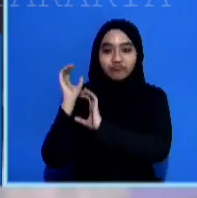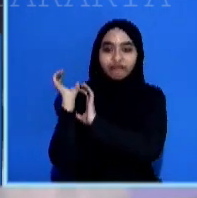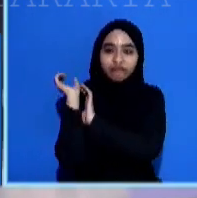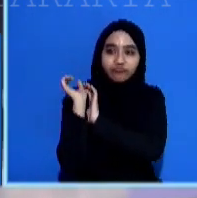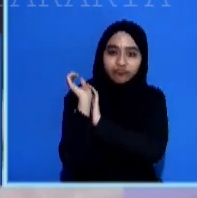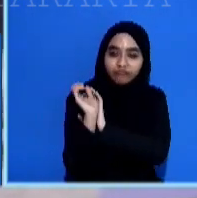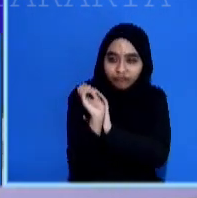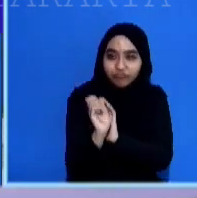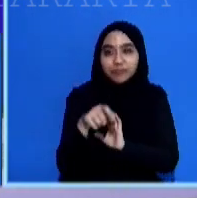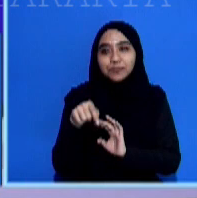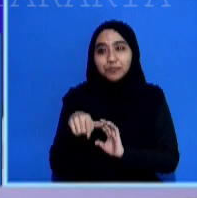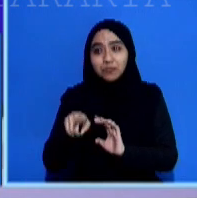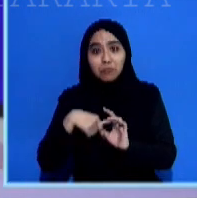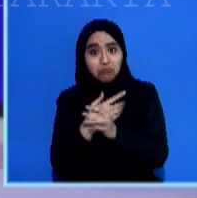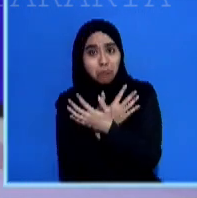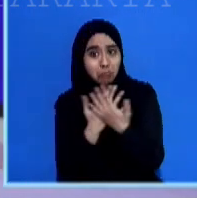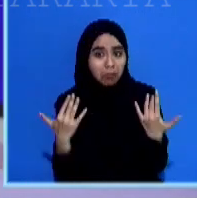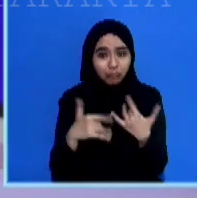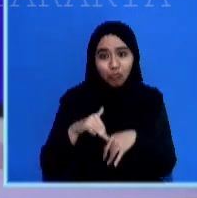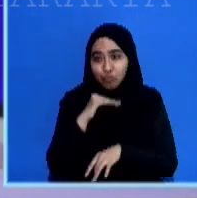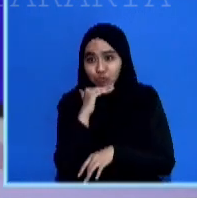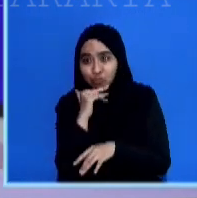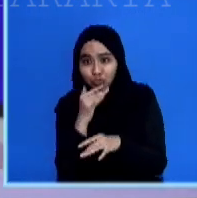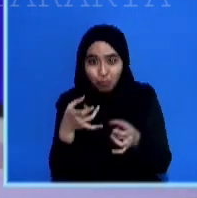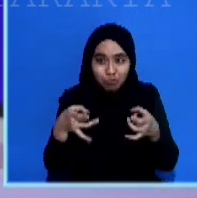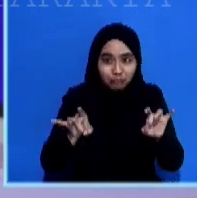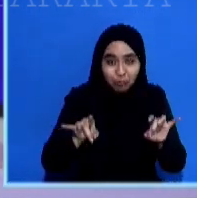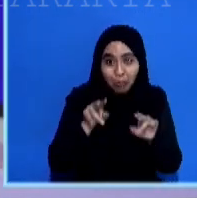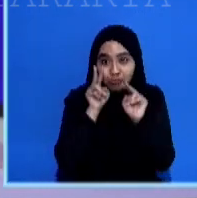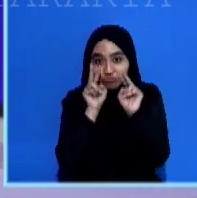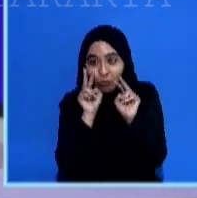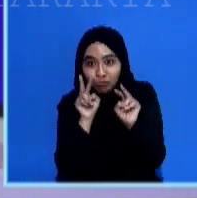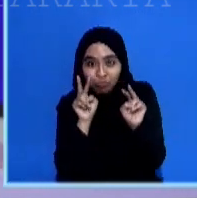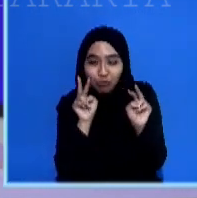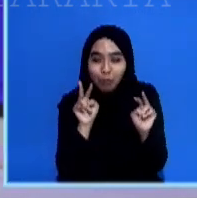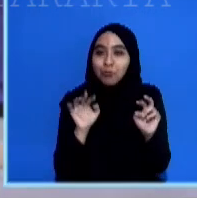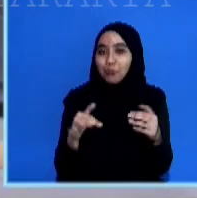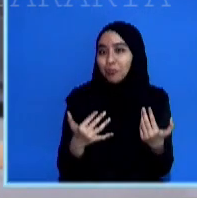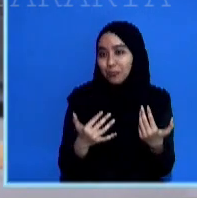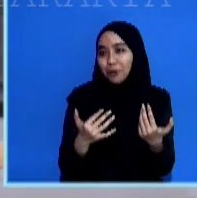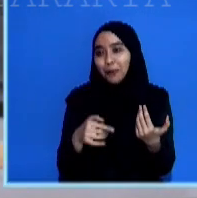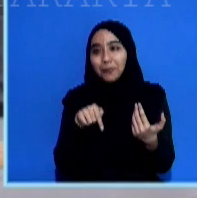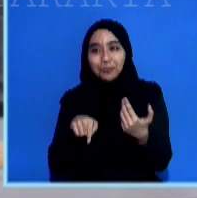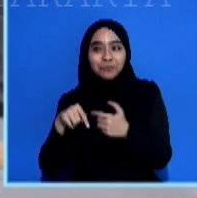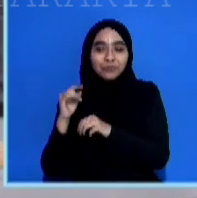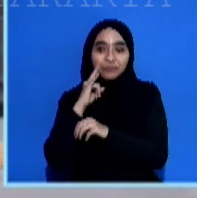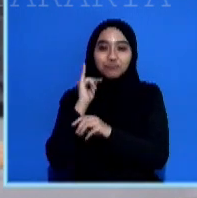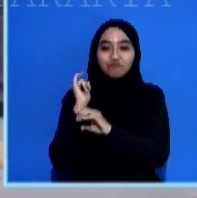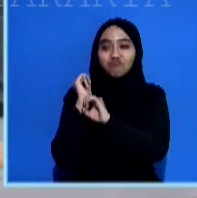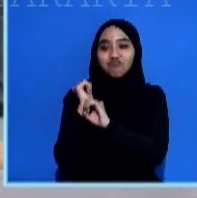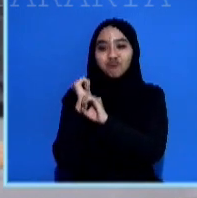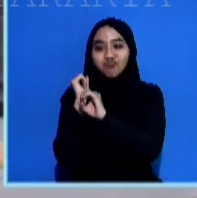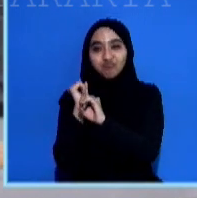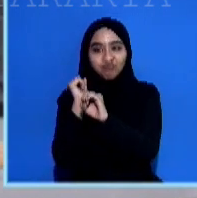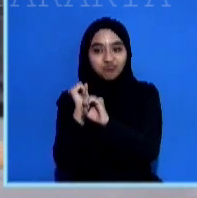pagi masyarakat begitu antusias menunggu di depan Kraton yogakarta untuk menyaksikan upacara grebek gunungan sediri menjadi simbol pemberian